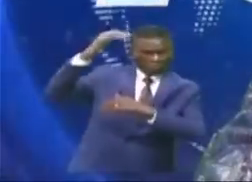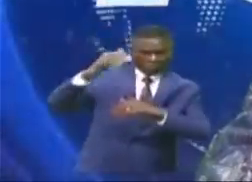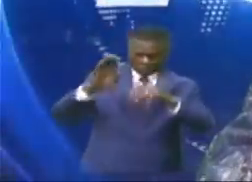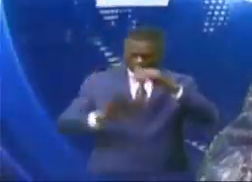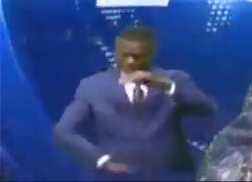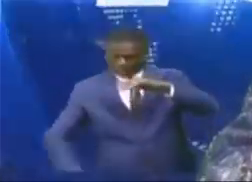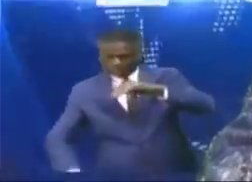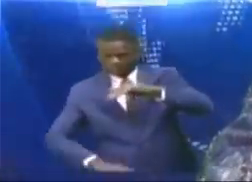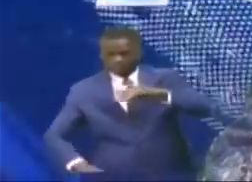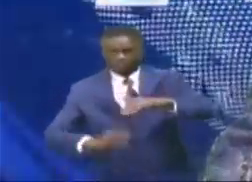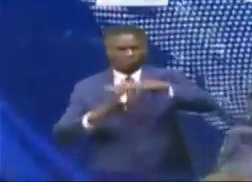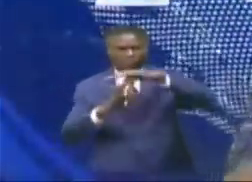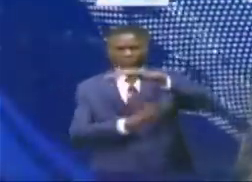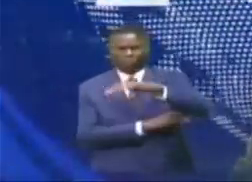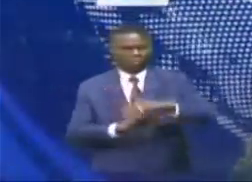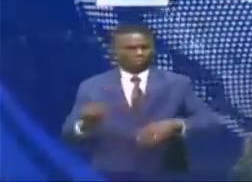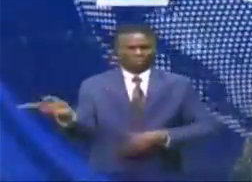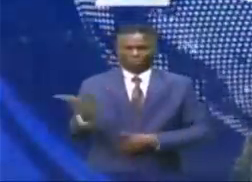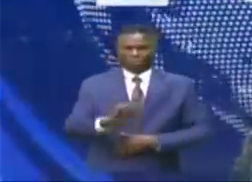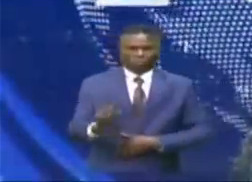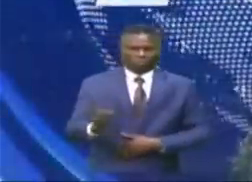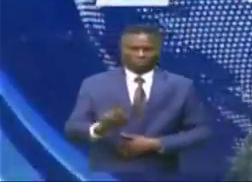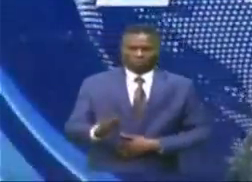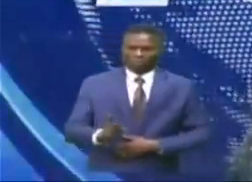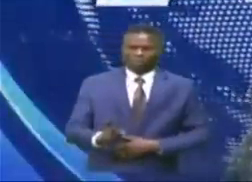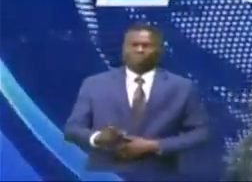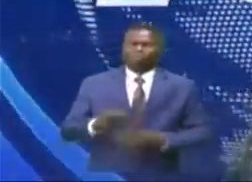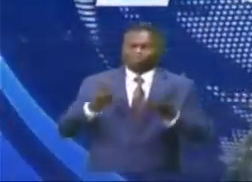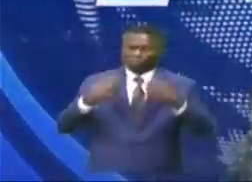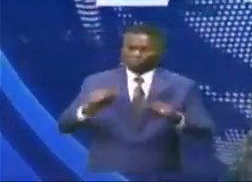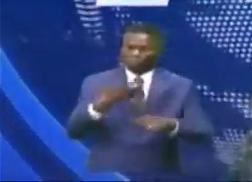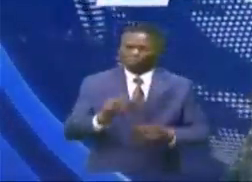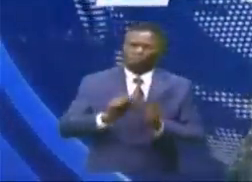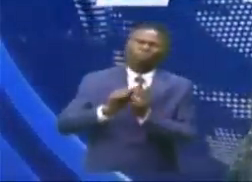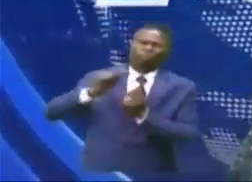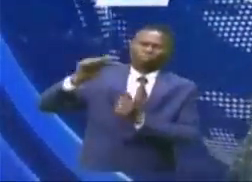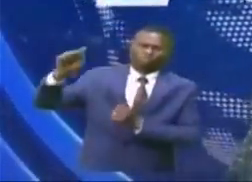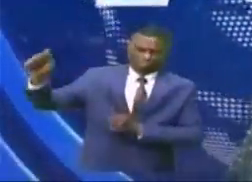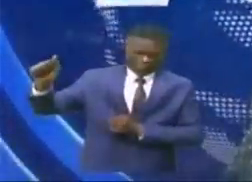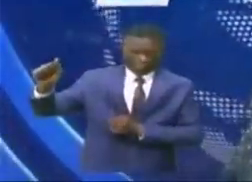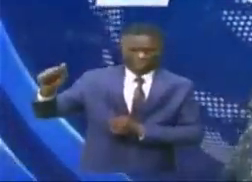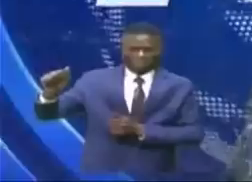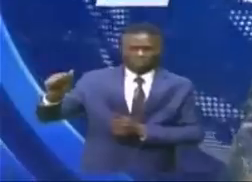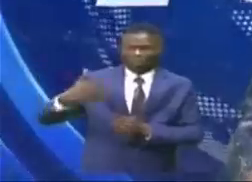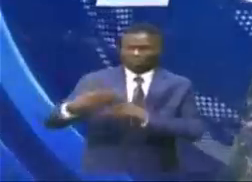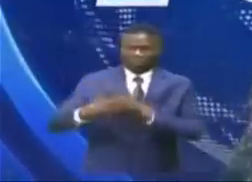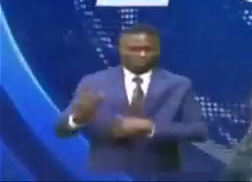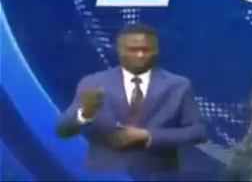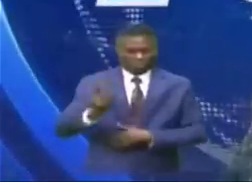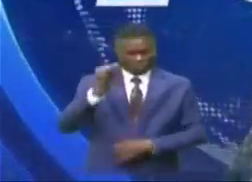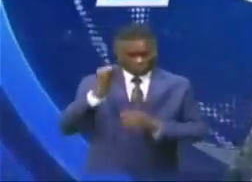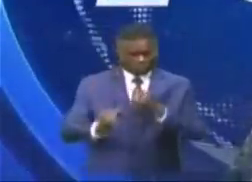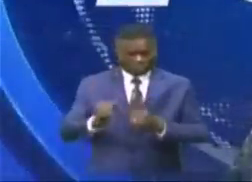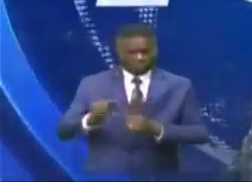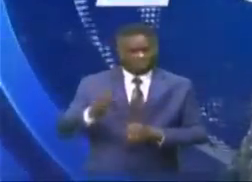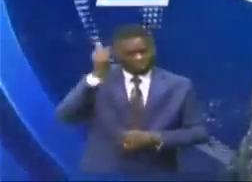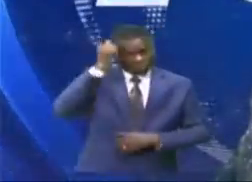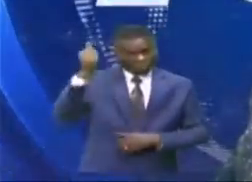et à côté de ces ouvrages susceptibles de provoquer le ralentissement de la fluidité sont strictement